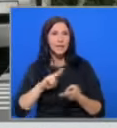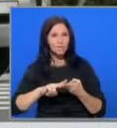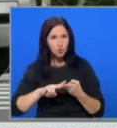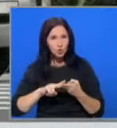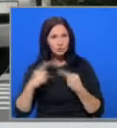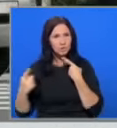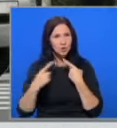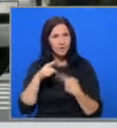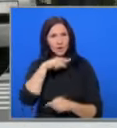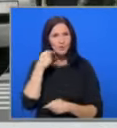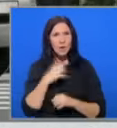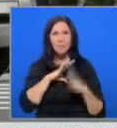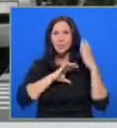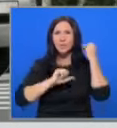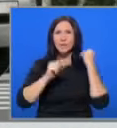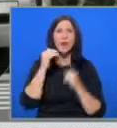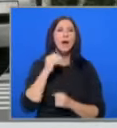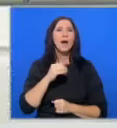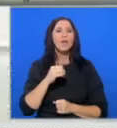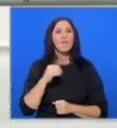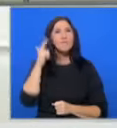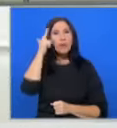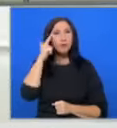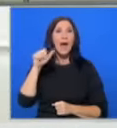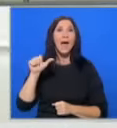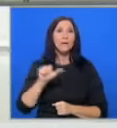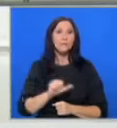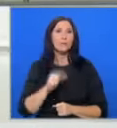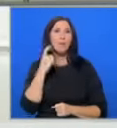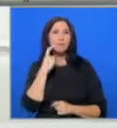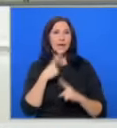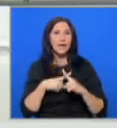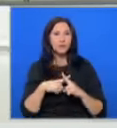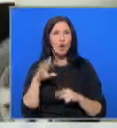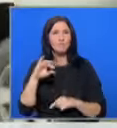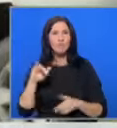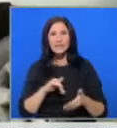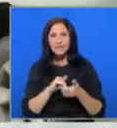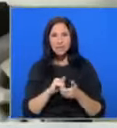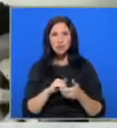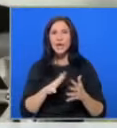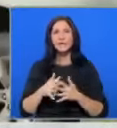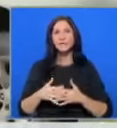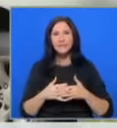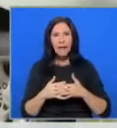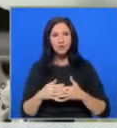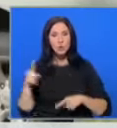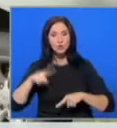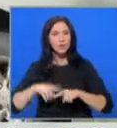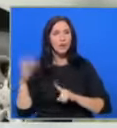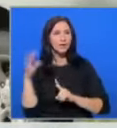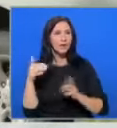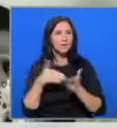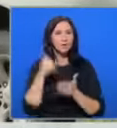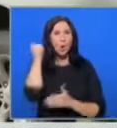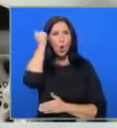Вучич разговаря с руския посланник в Белград, Александър Боцан Харченко. Европейският съюз и Съединените щати осъдиха атаката